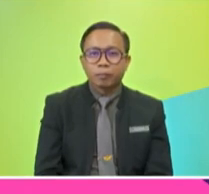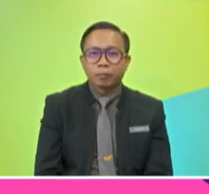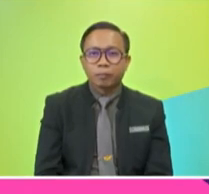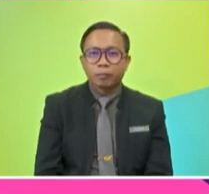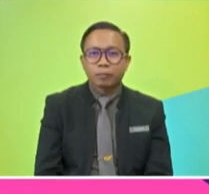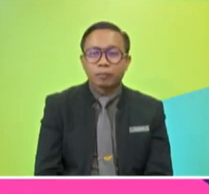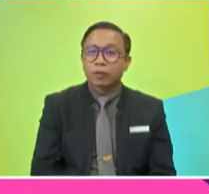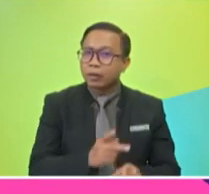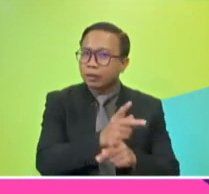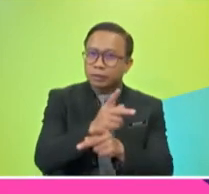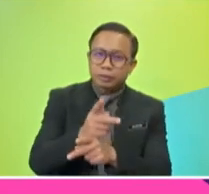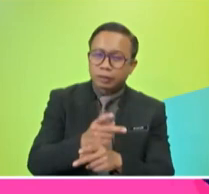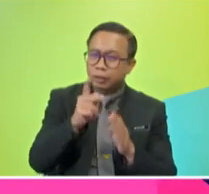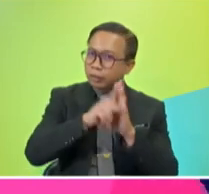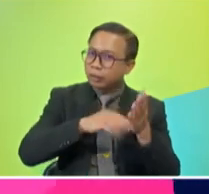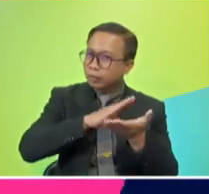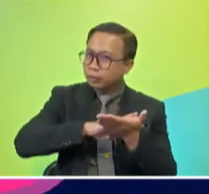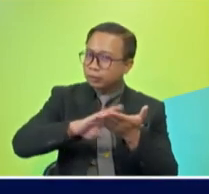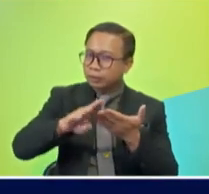jaga kebersihan